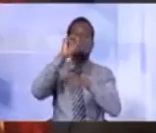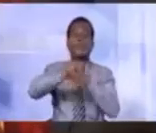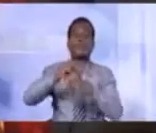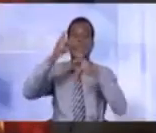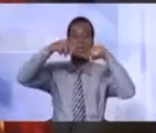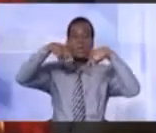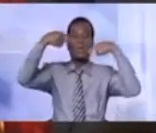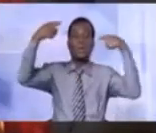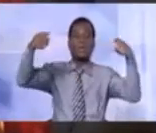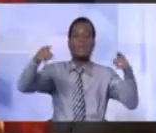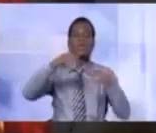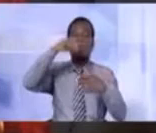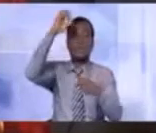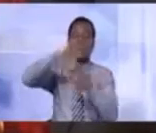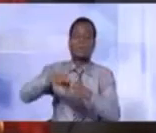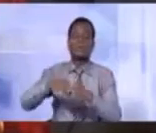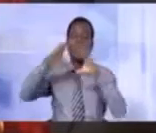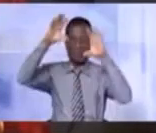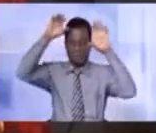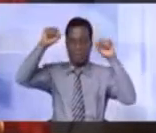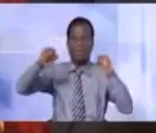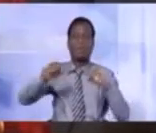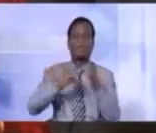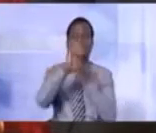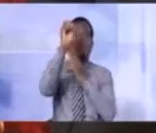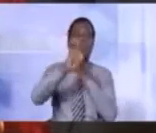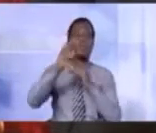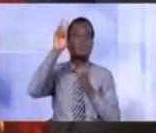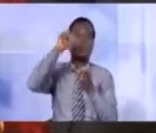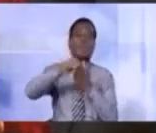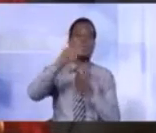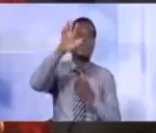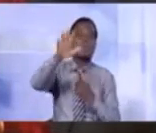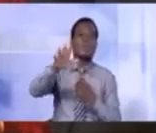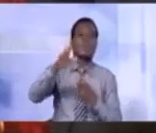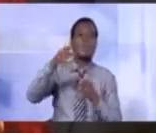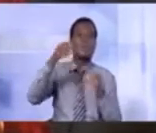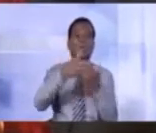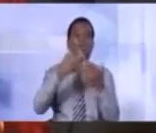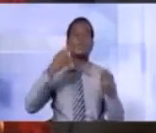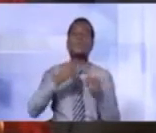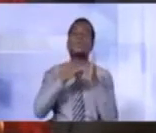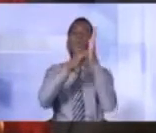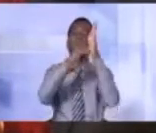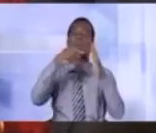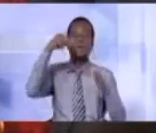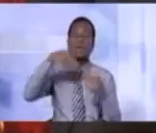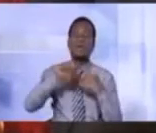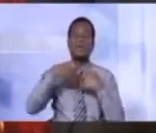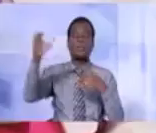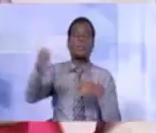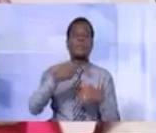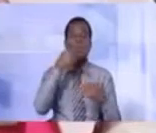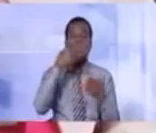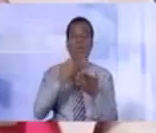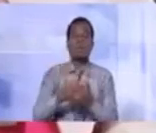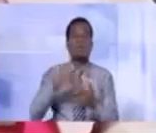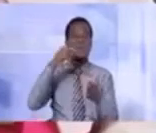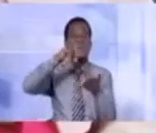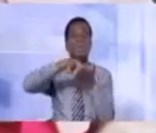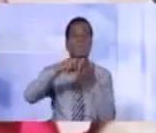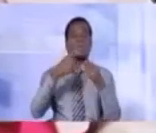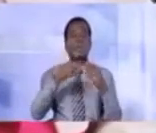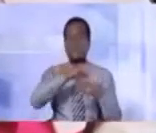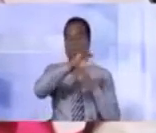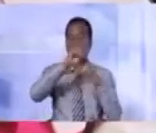réussite de l'élection présidentielle d'octobre 2015 avant d'indiquer avoir pris bonne note des recommandations